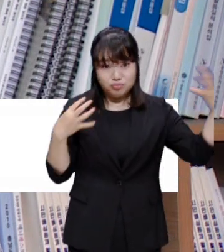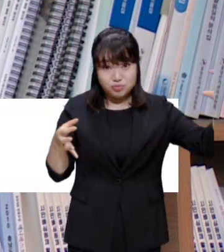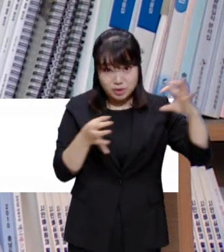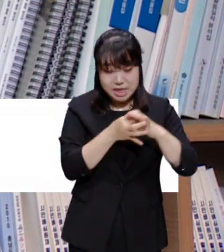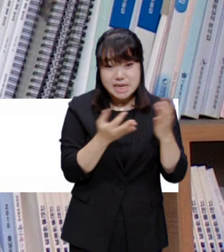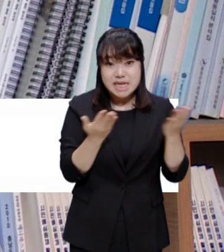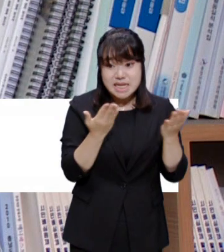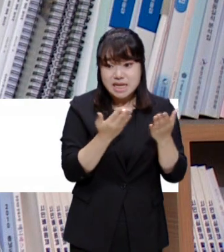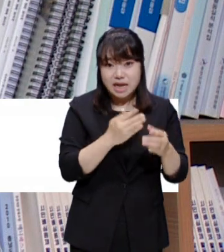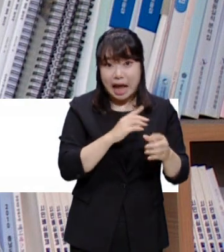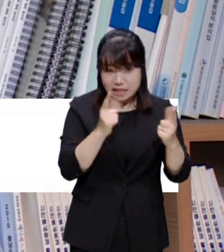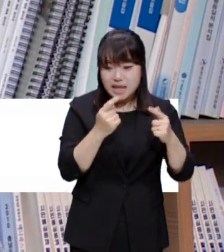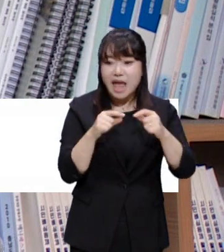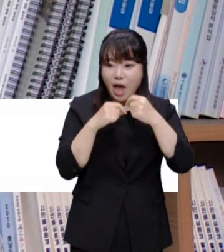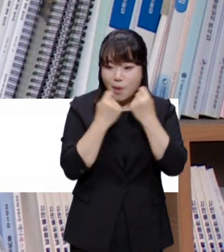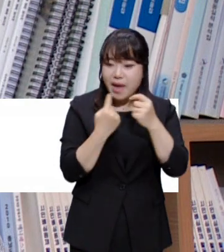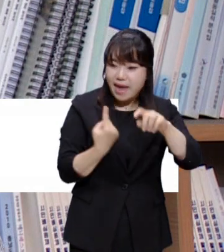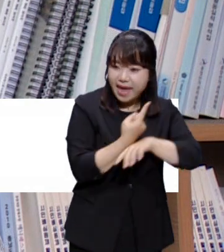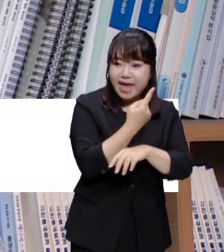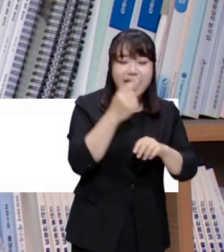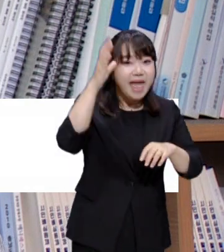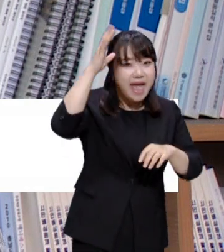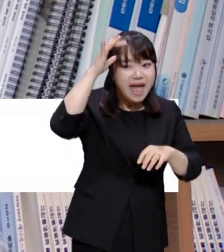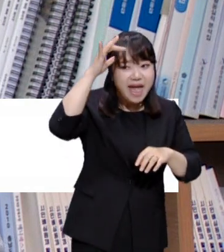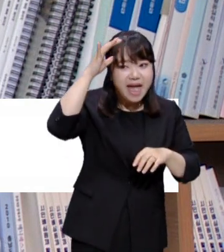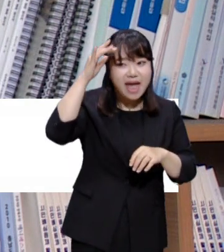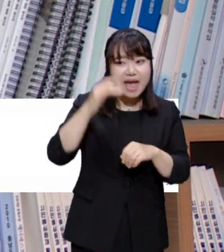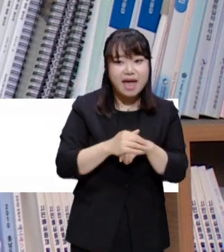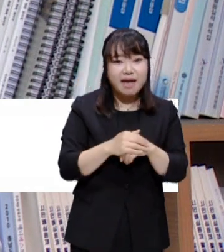중에 강아지의 애견샵을 갔을 때